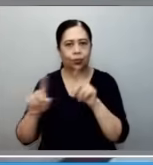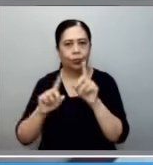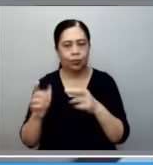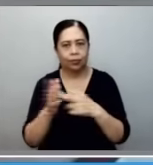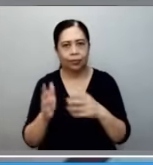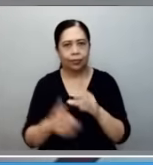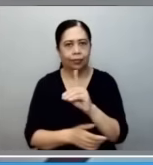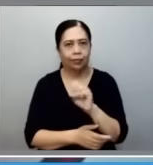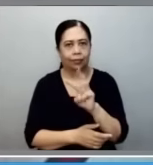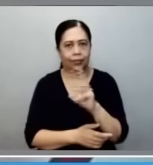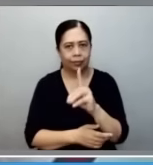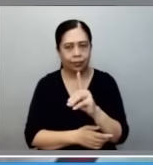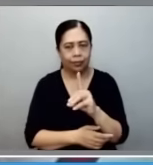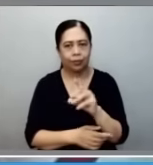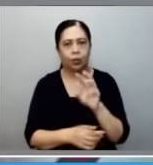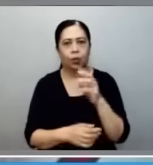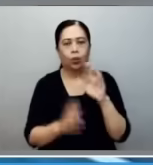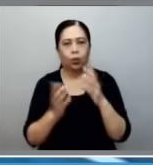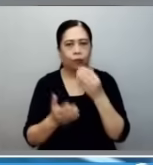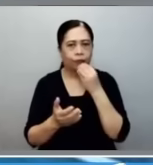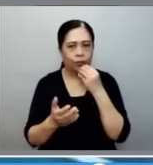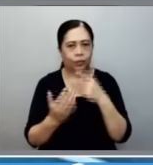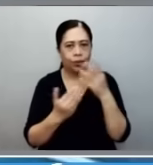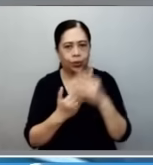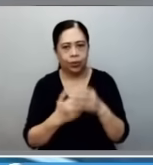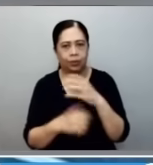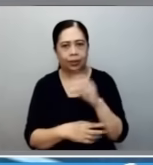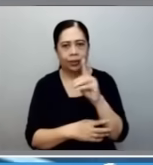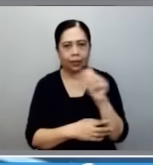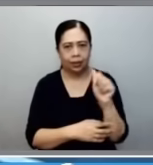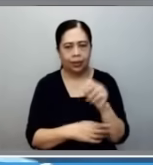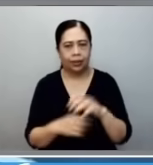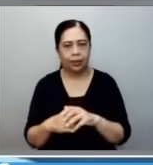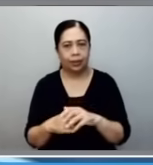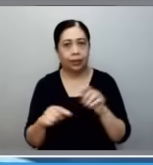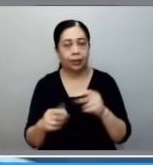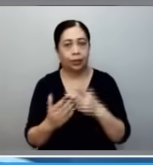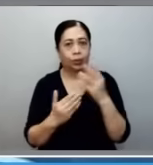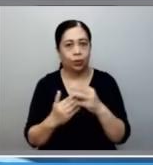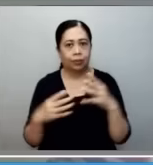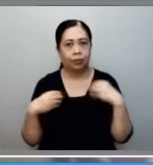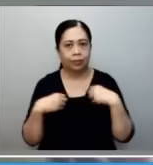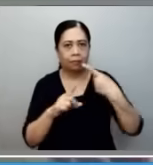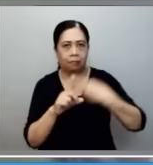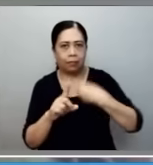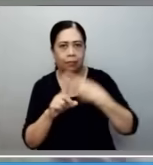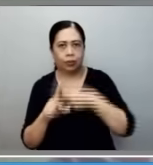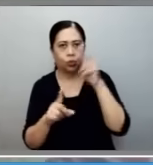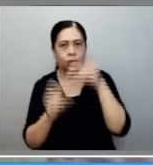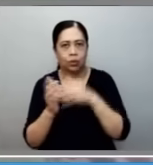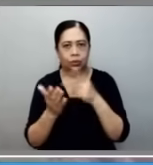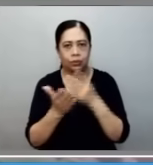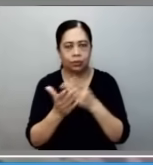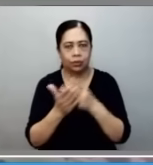DSWD, World Food Program at Department of Agriculture. Sa programang ito, makakatanggap buwan-buwan ng 3,000 pesos worth of food